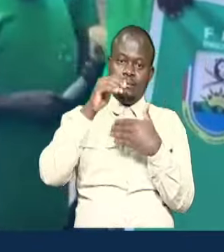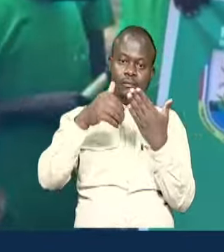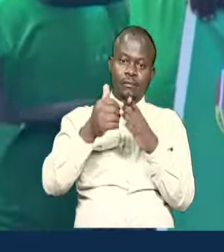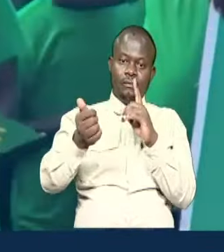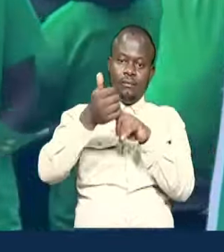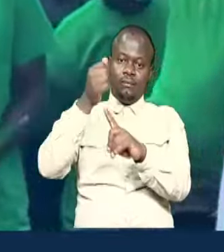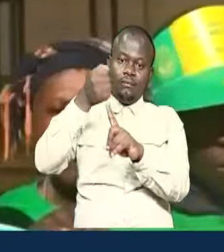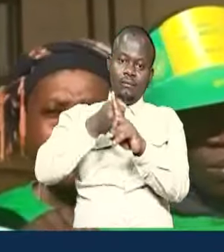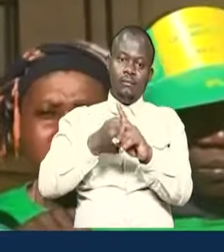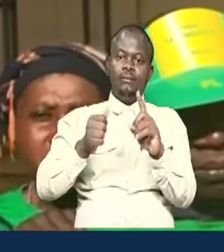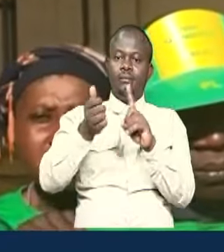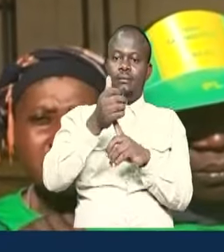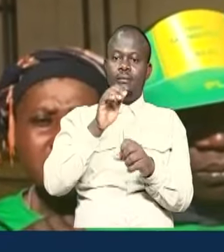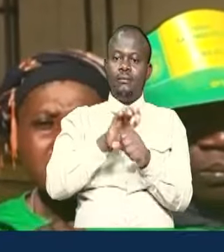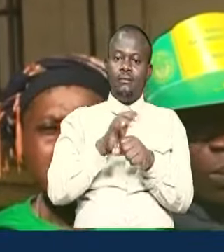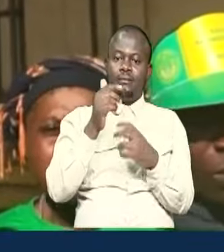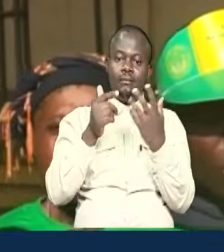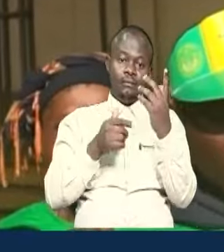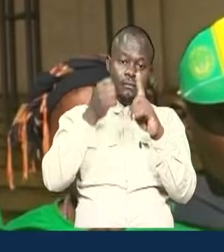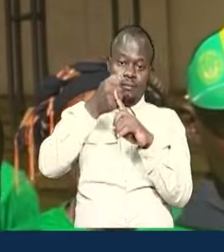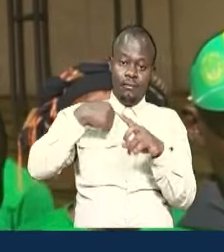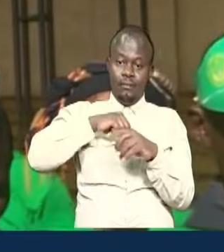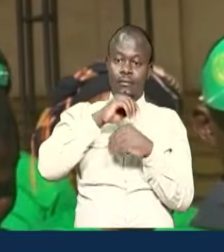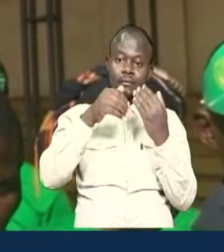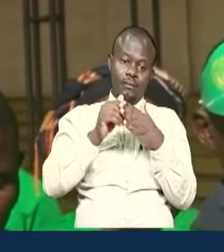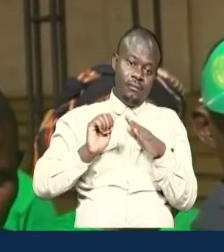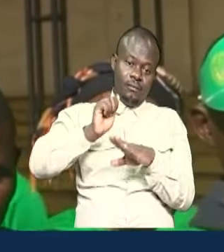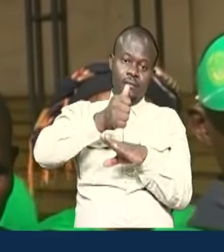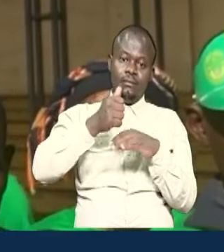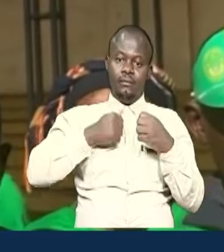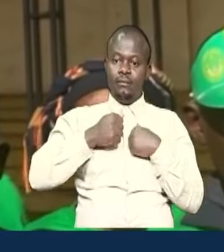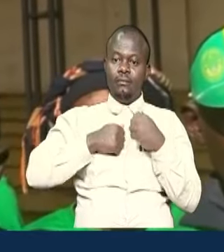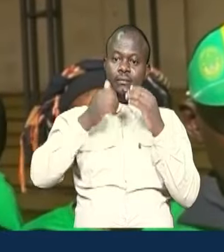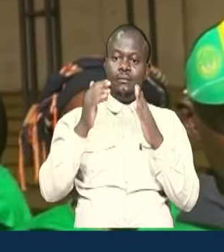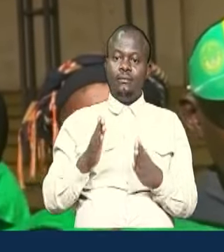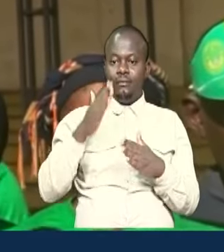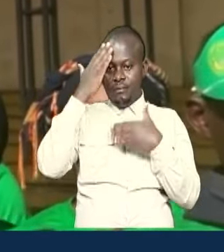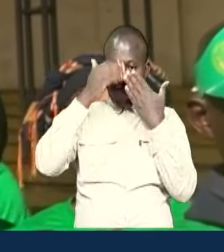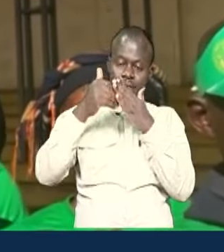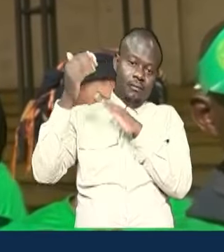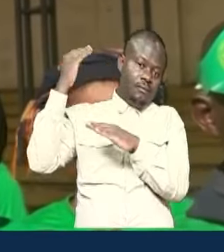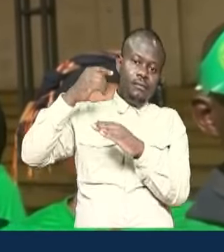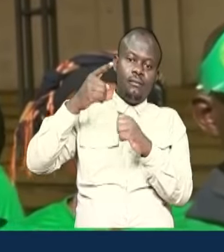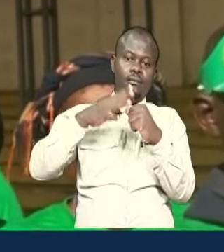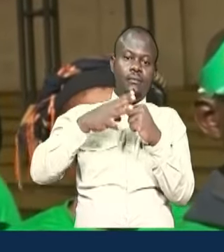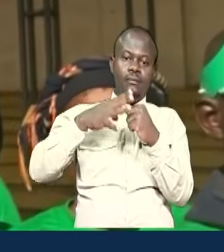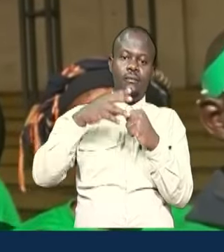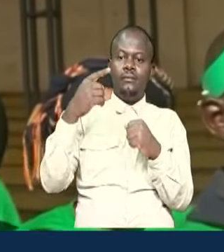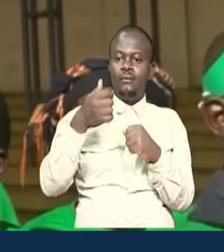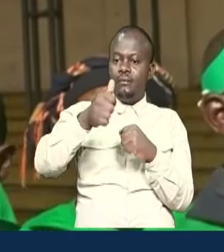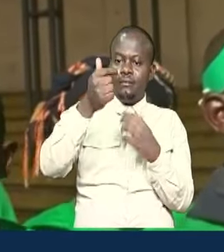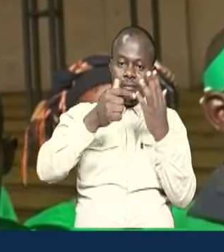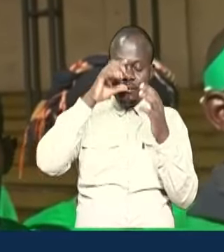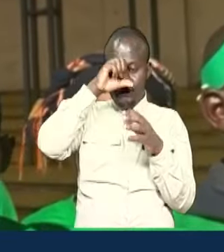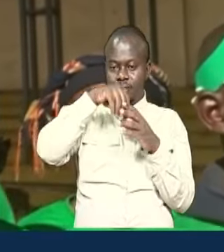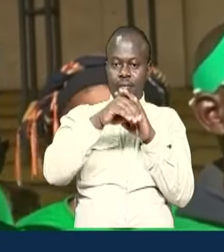gipimo gishimishije. Ha, ibyo twaharaniraga cyane cyane kwishyira ukizana k'umunyarwanda, kuko icyo gihe muri 91 nicyo kintu cyari kibuze muri